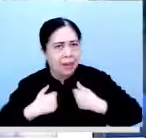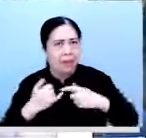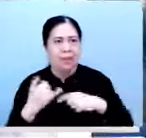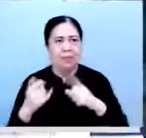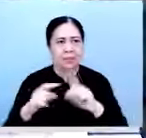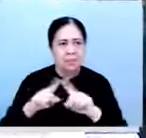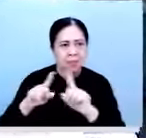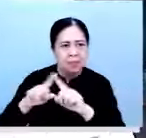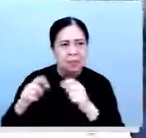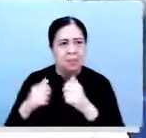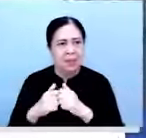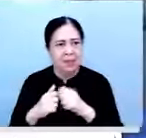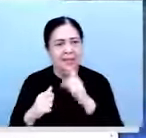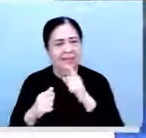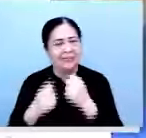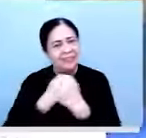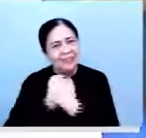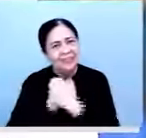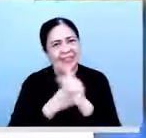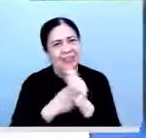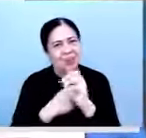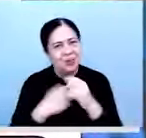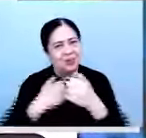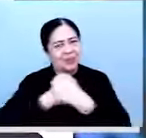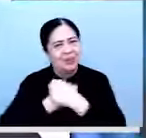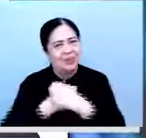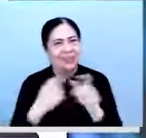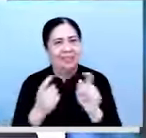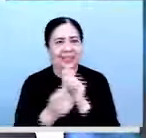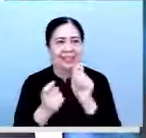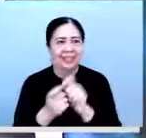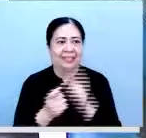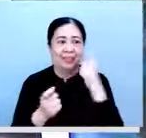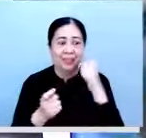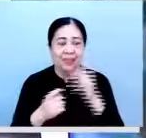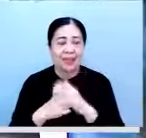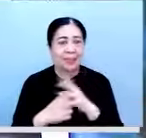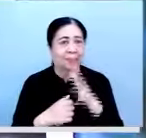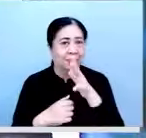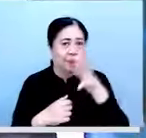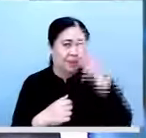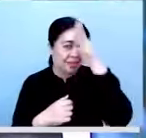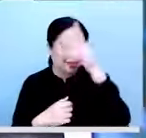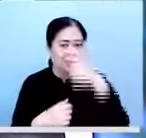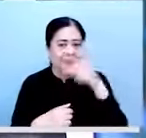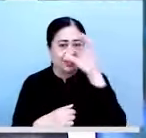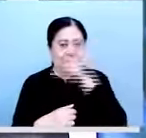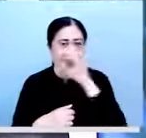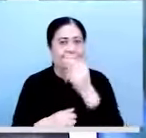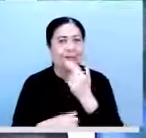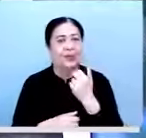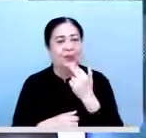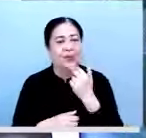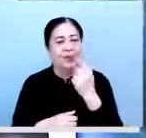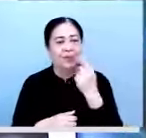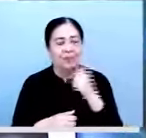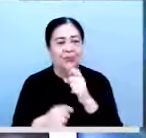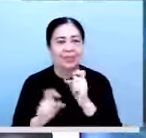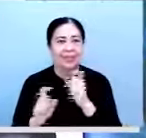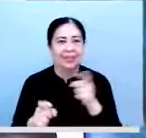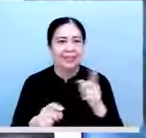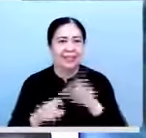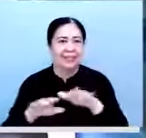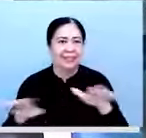syempre, instant stuff toy na rin. Saktong-sakto ito sa mga mommy at daddy na naghahanap ng cute na bags para sa kanila mga anak,